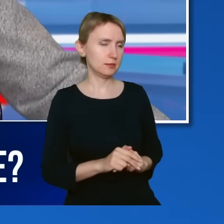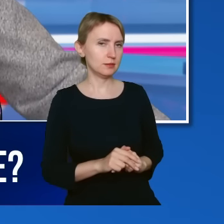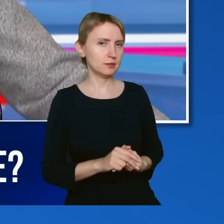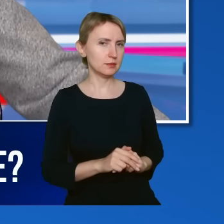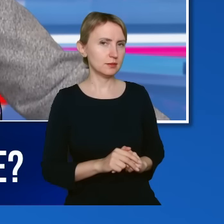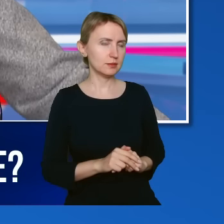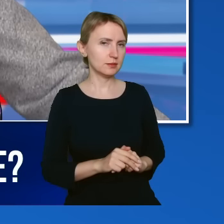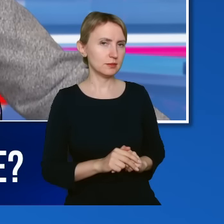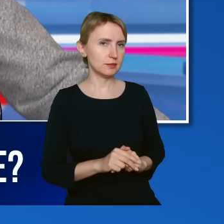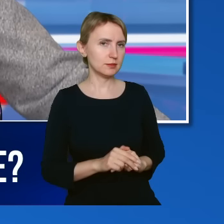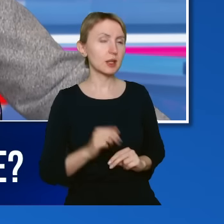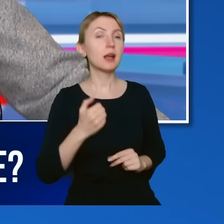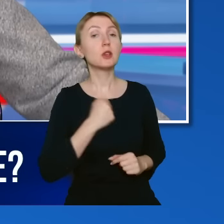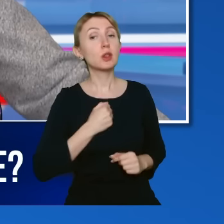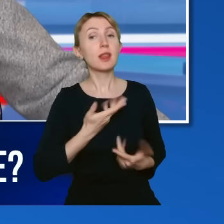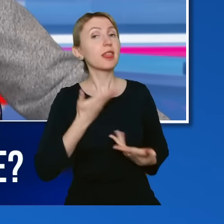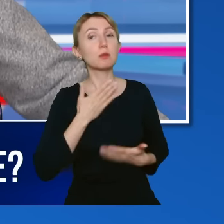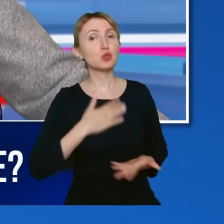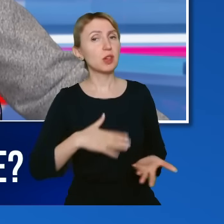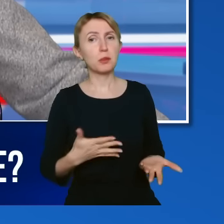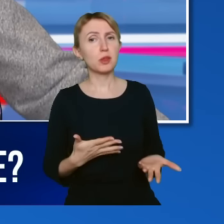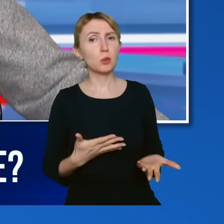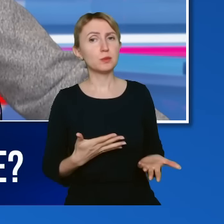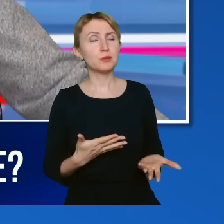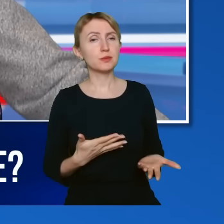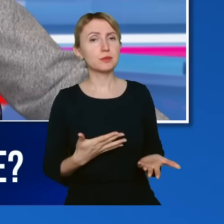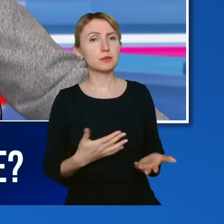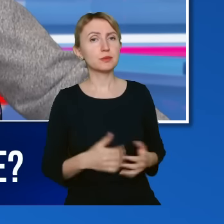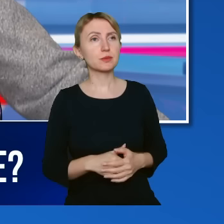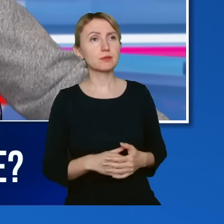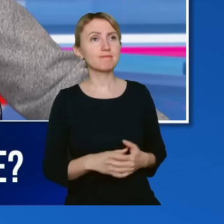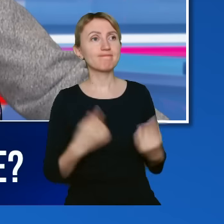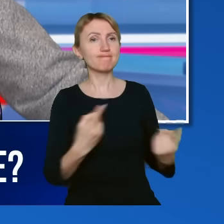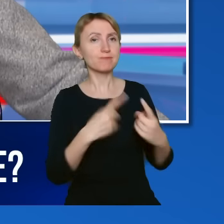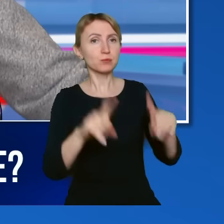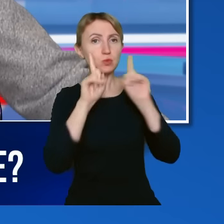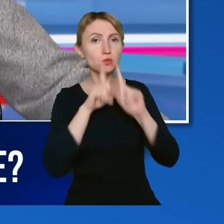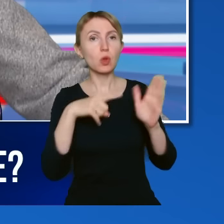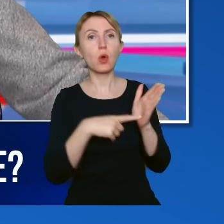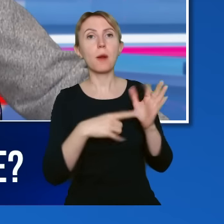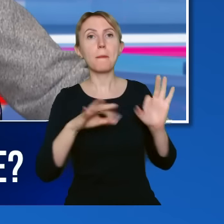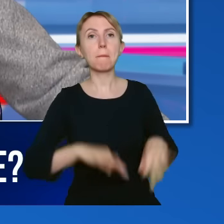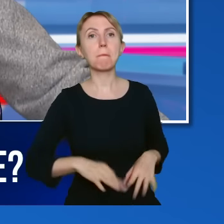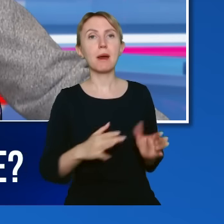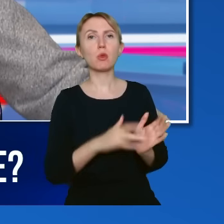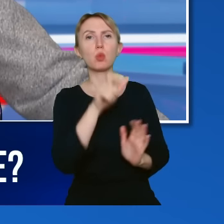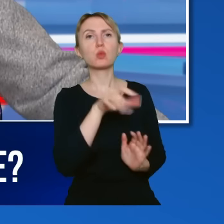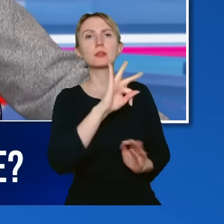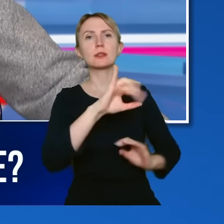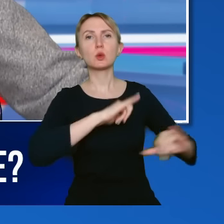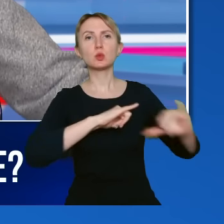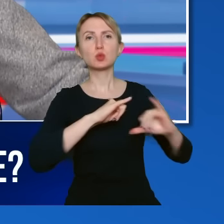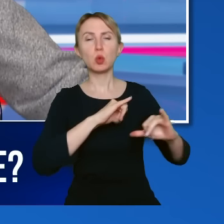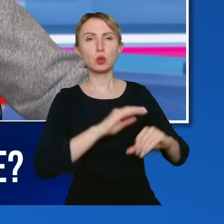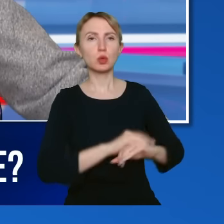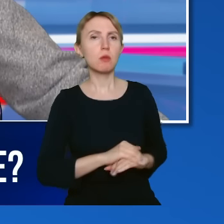no, taką nieprzyjemną bardzo konfrontacją z rzeczywistością, to, że pan Donald Tusk i jego rząd co najwyżej